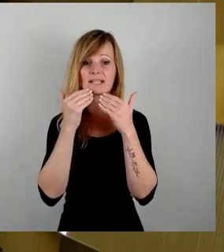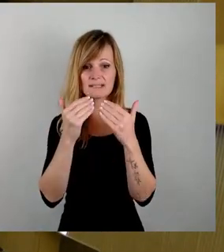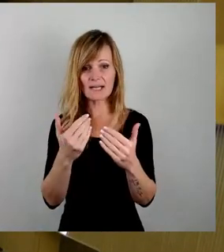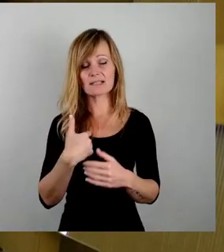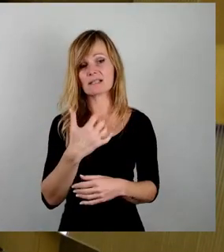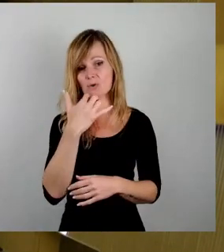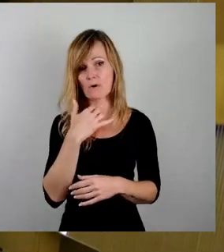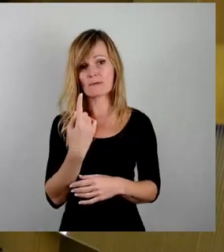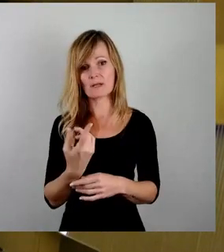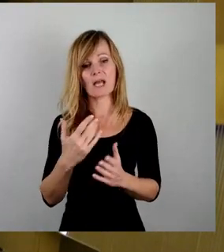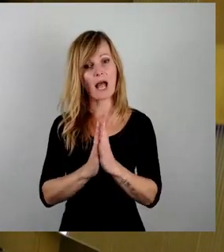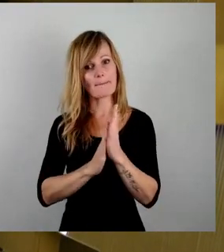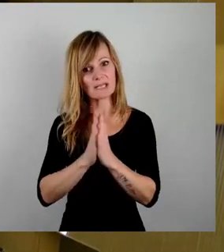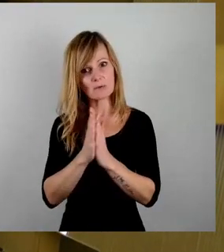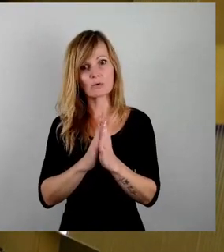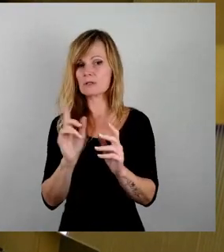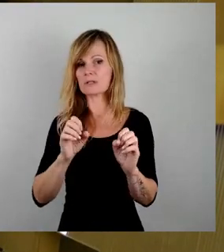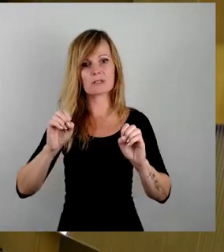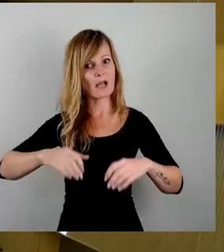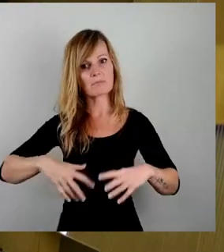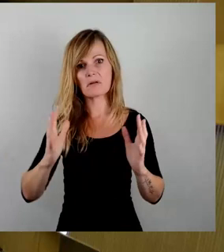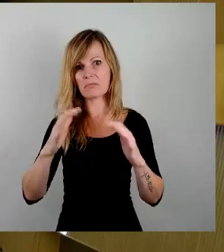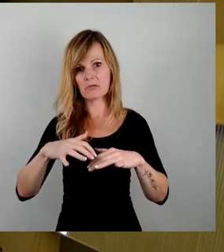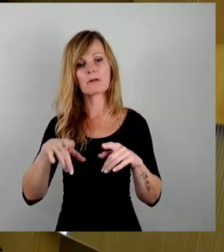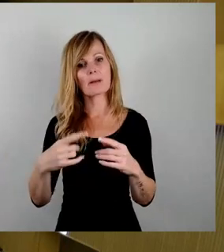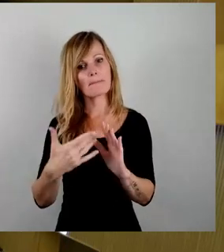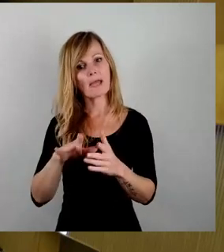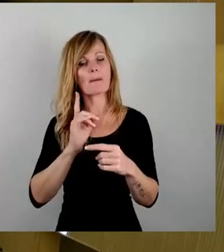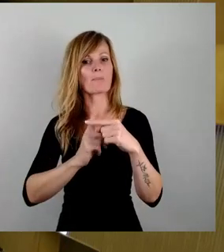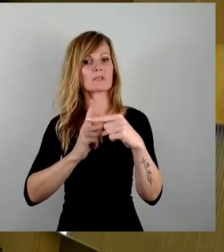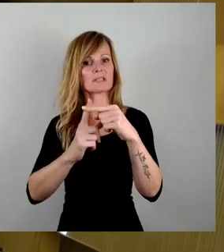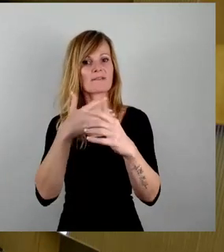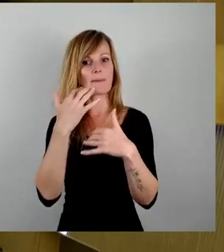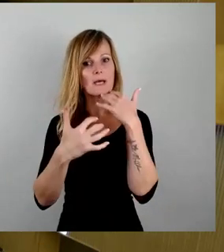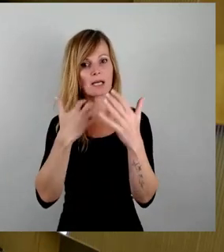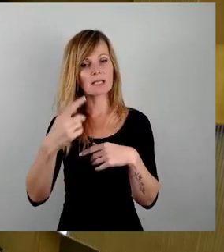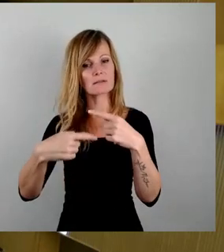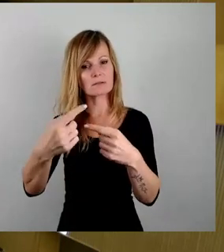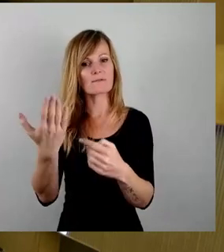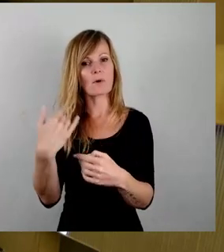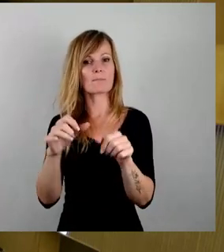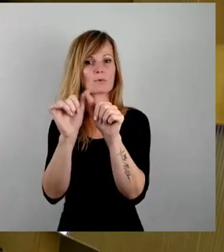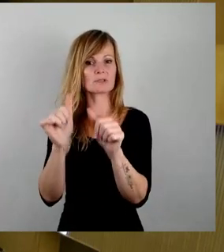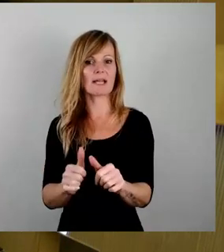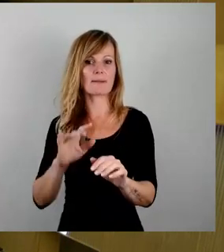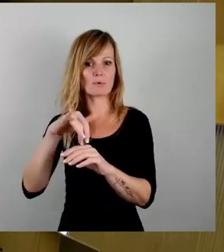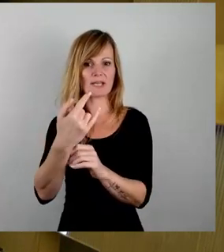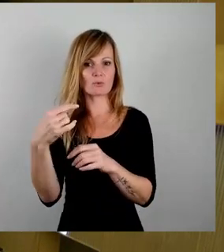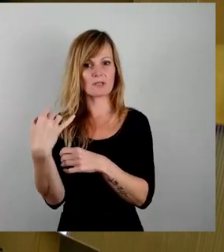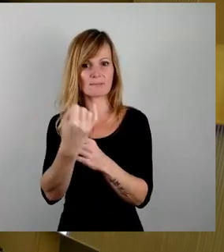die Ambitionen da nicht nachlassen und vielleicht ein bisschen mehr positive Berichterstattung über Modellprojekte da auch Leute mitnehmen könnte.